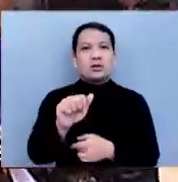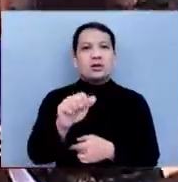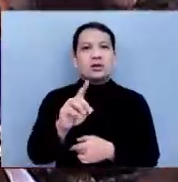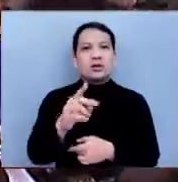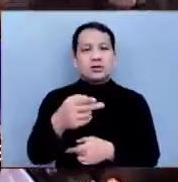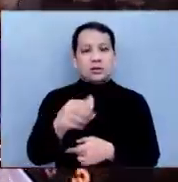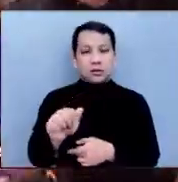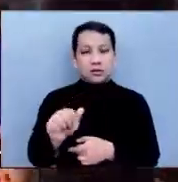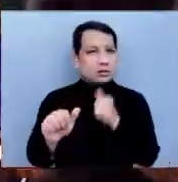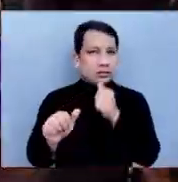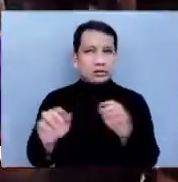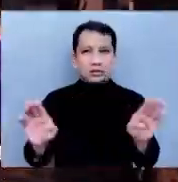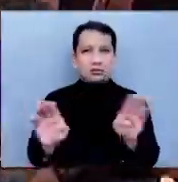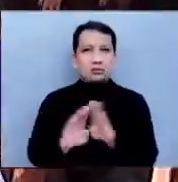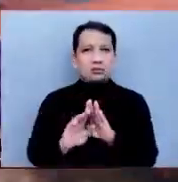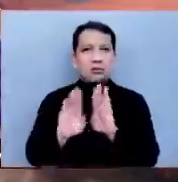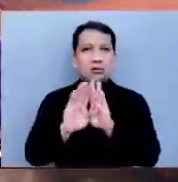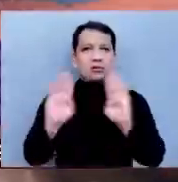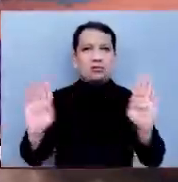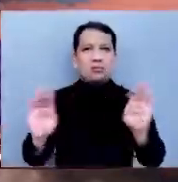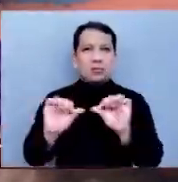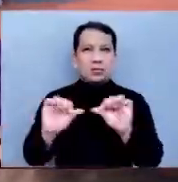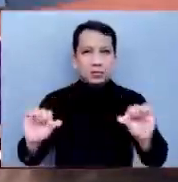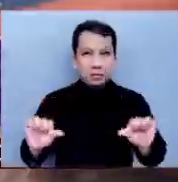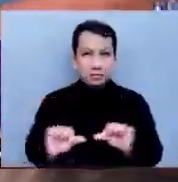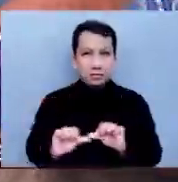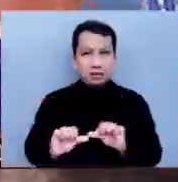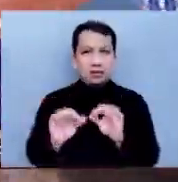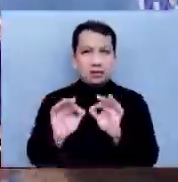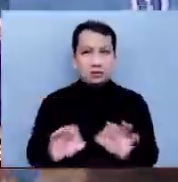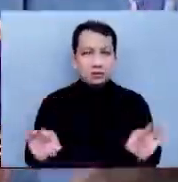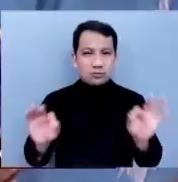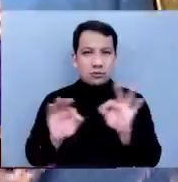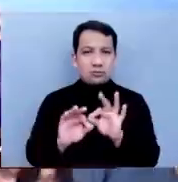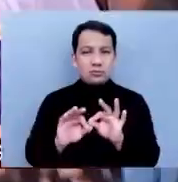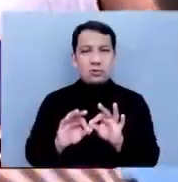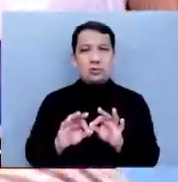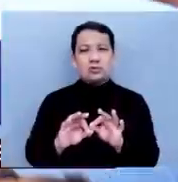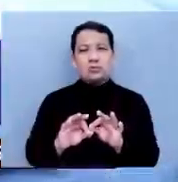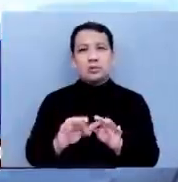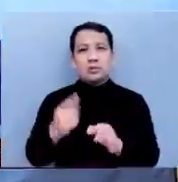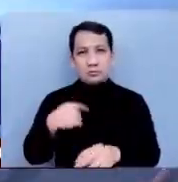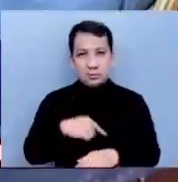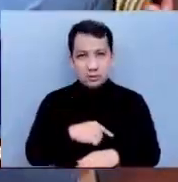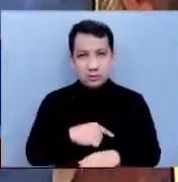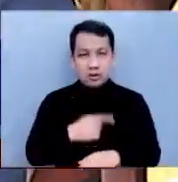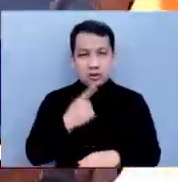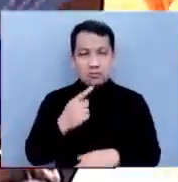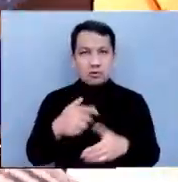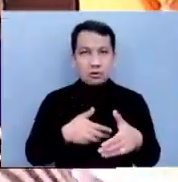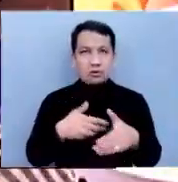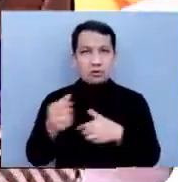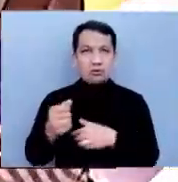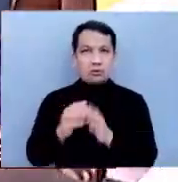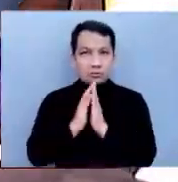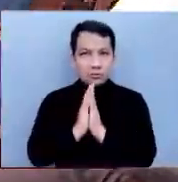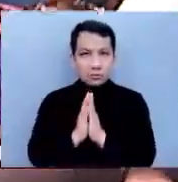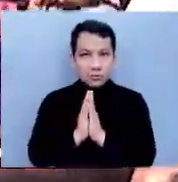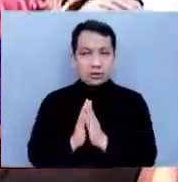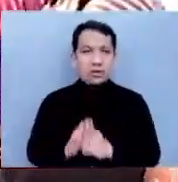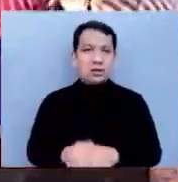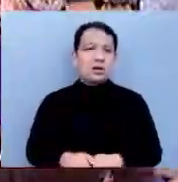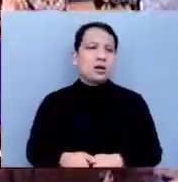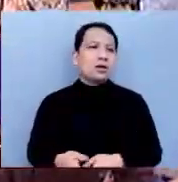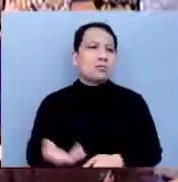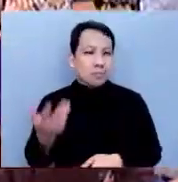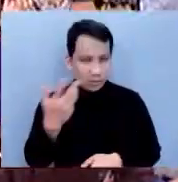area. Dapat sa open area po kami. Kaya napakahalaga ng dalawang Eid na ito para sa amin na sa labas po kami magdarasal. Napakaganda po